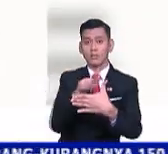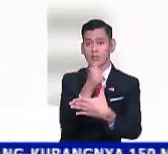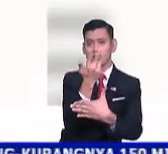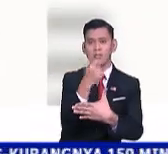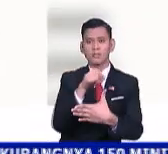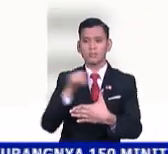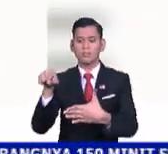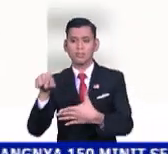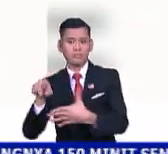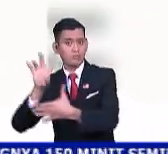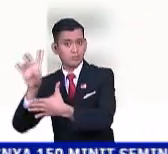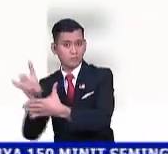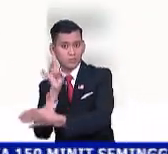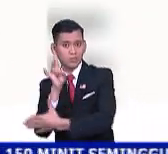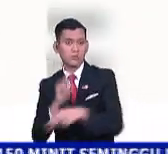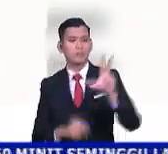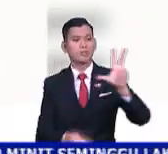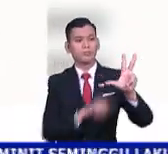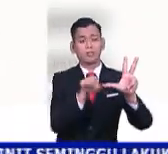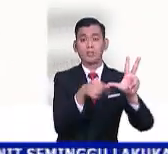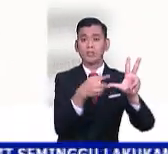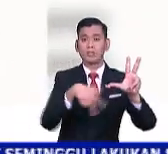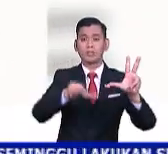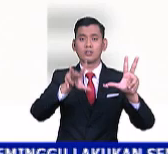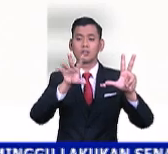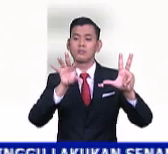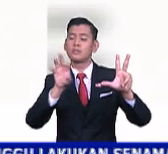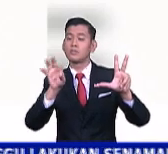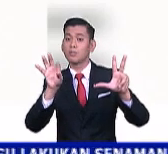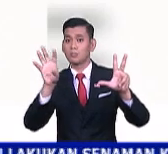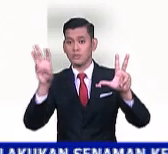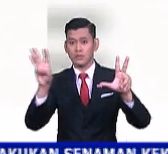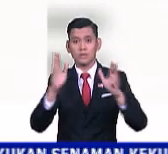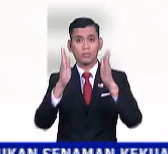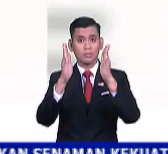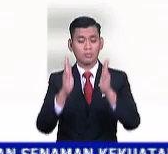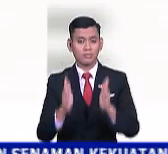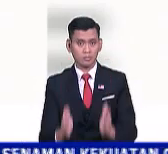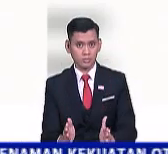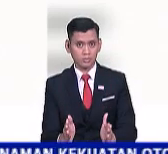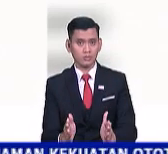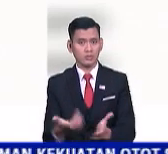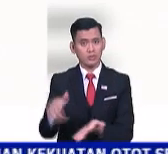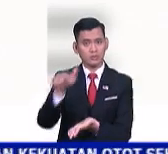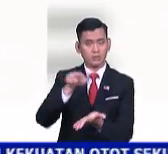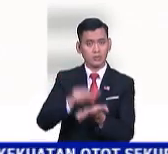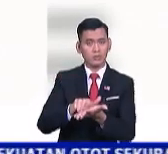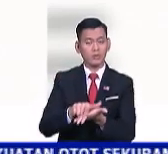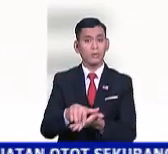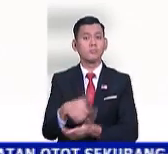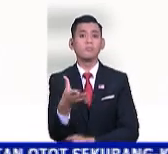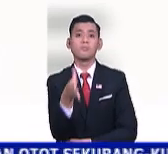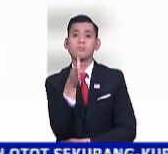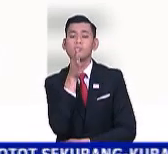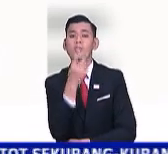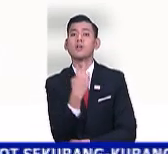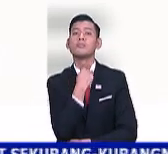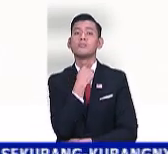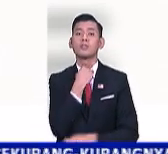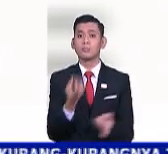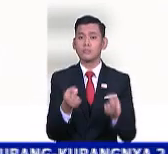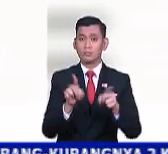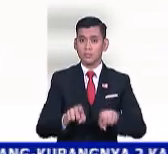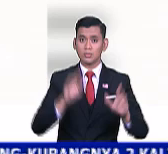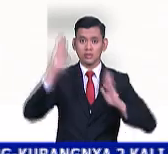2021, sejumlah 3,396 kes COVID-19 dilaporkan dalam kalangan ibu hamil di Malaysia.